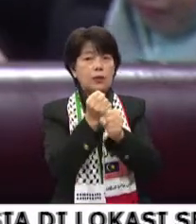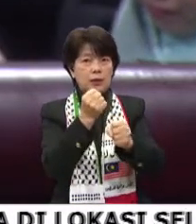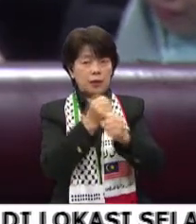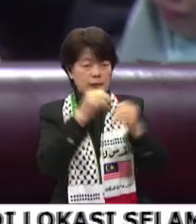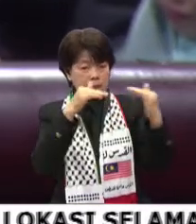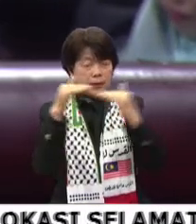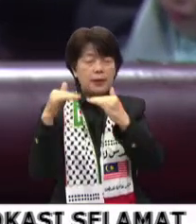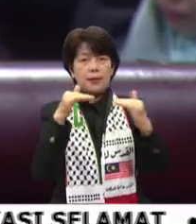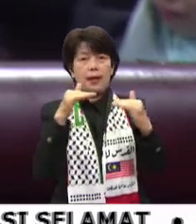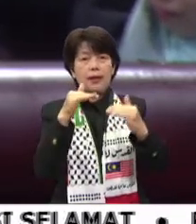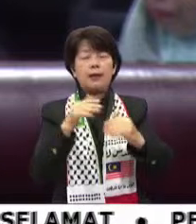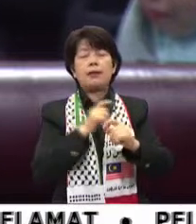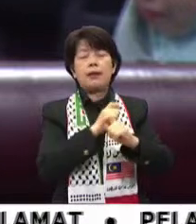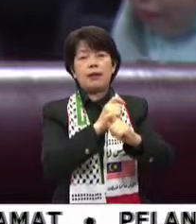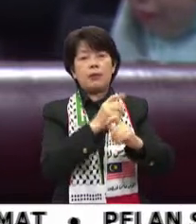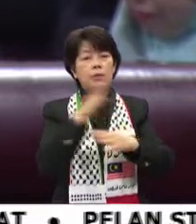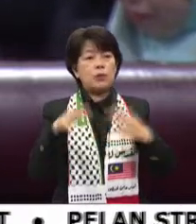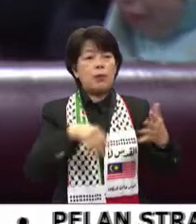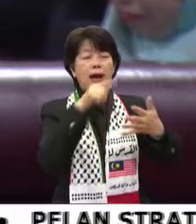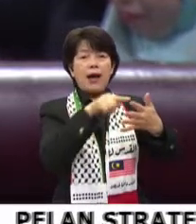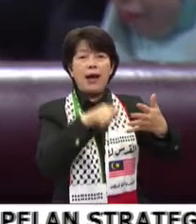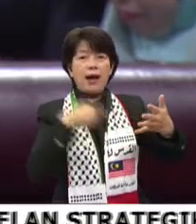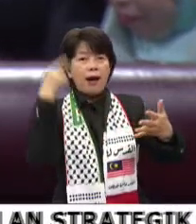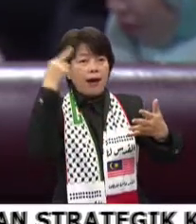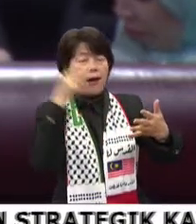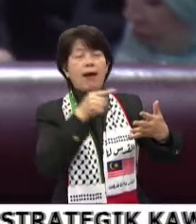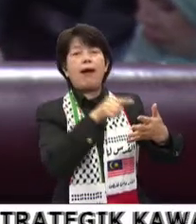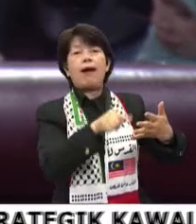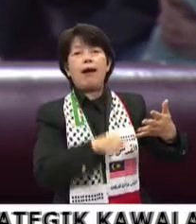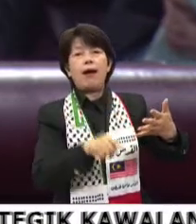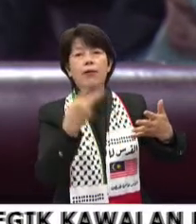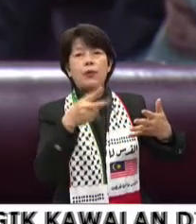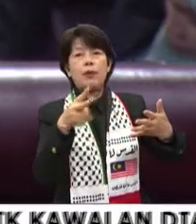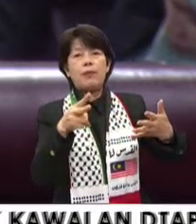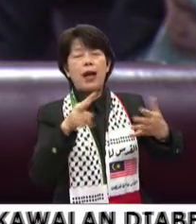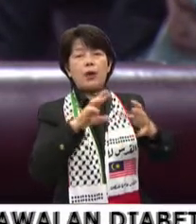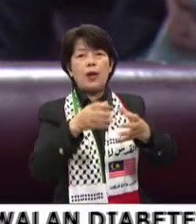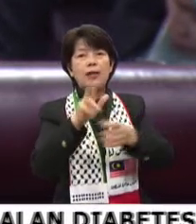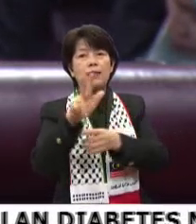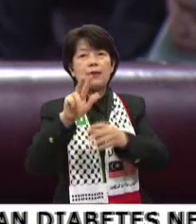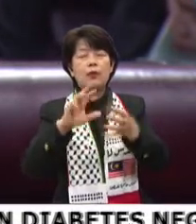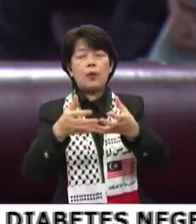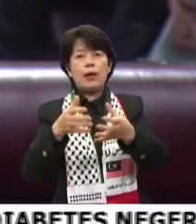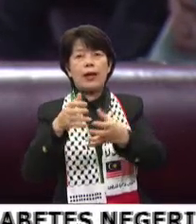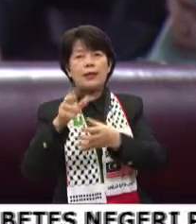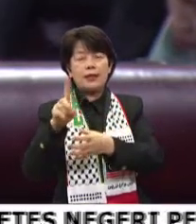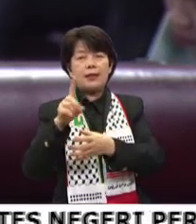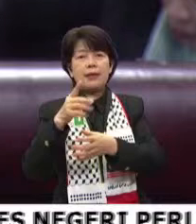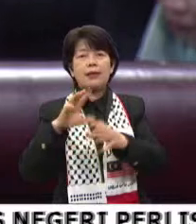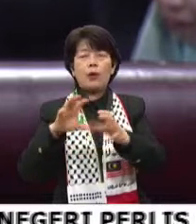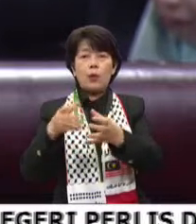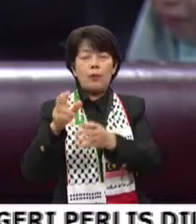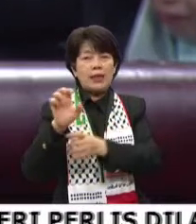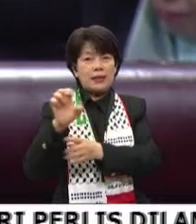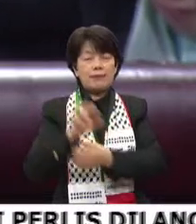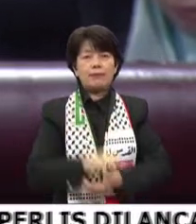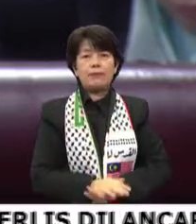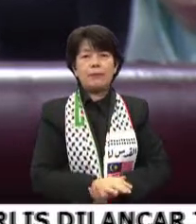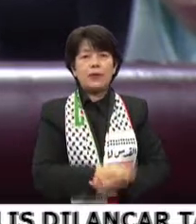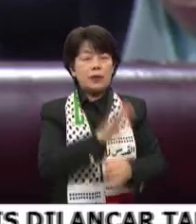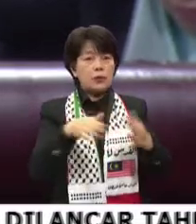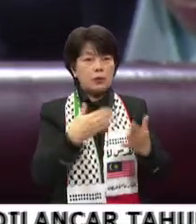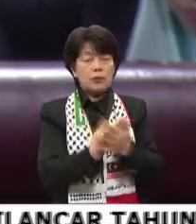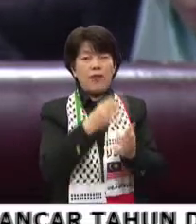terhad kepada alasan yang diperuntukkan di bawah perenggan 123 d dan Kur e